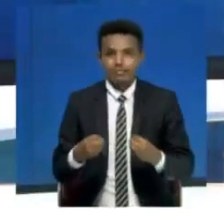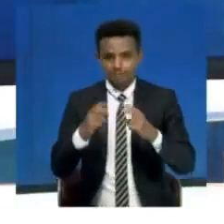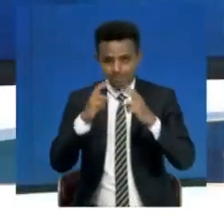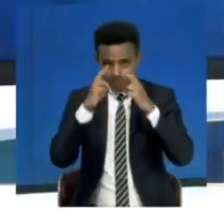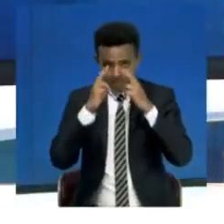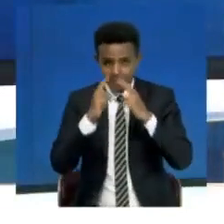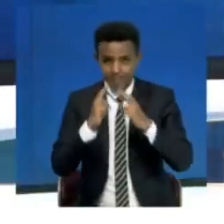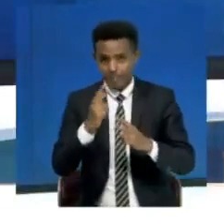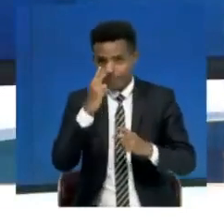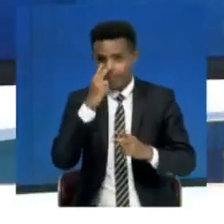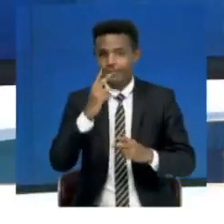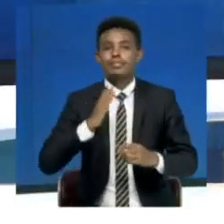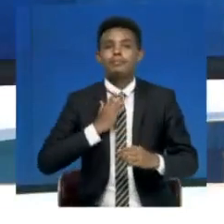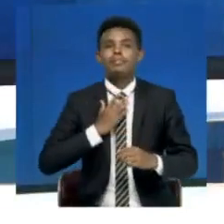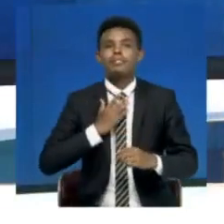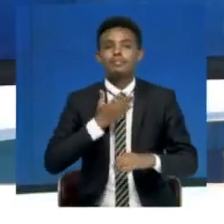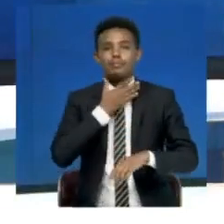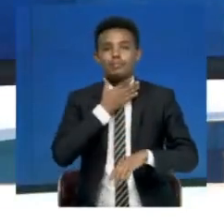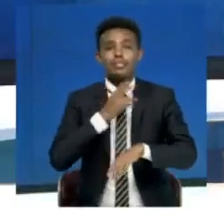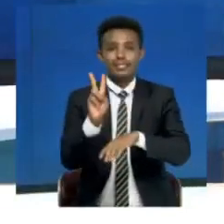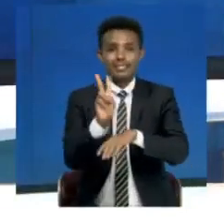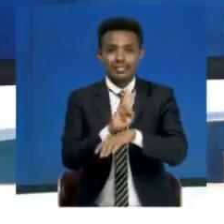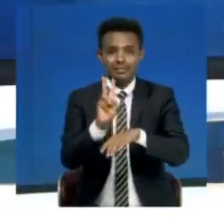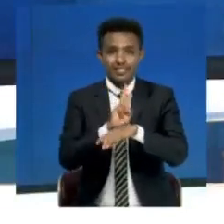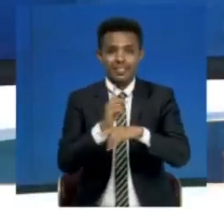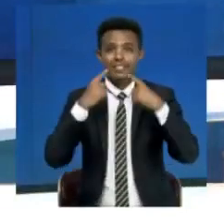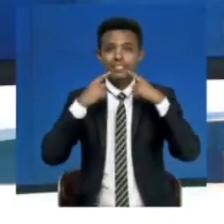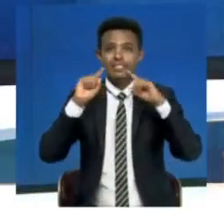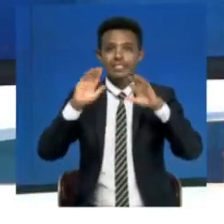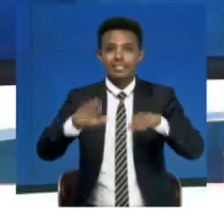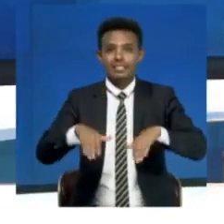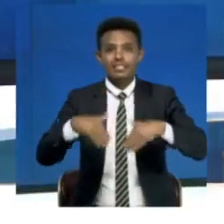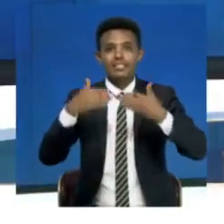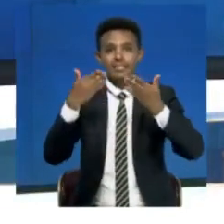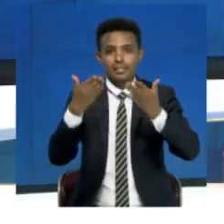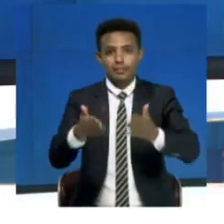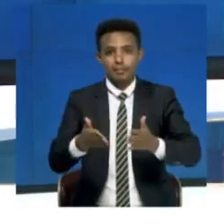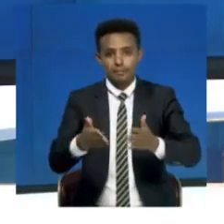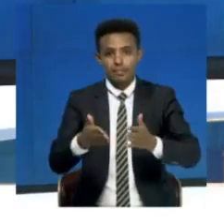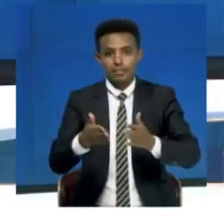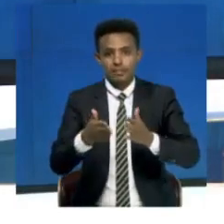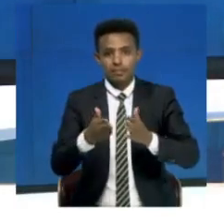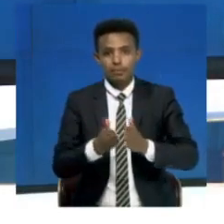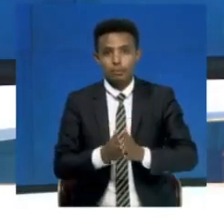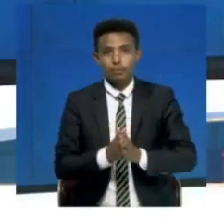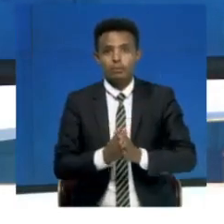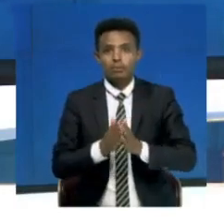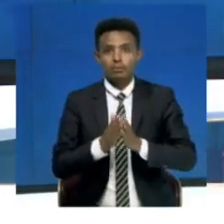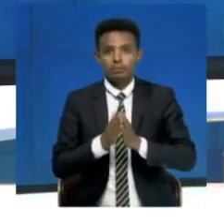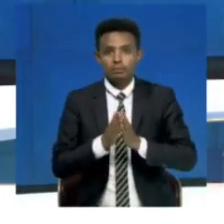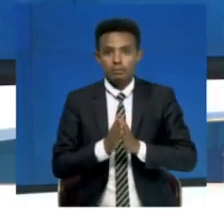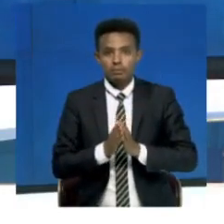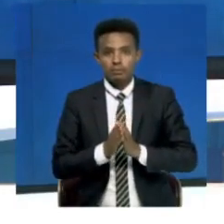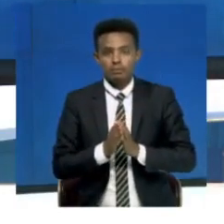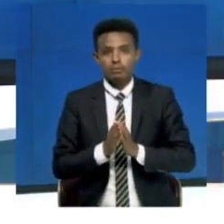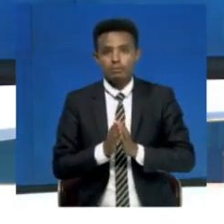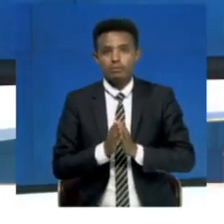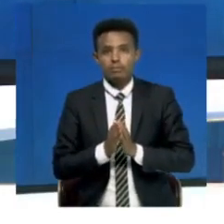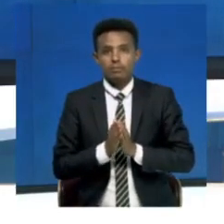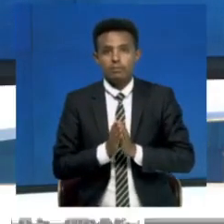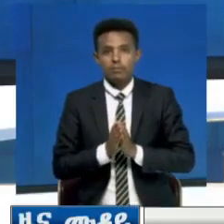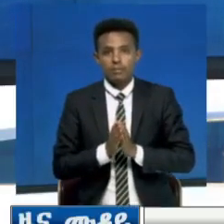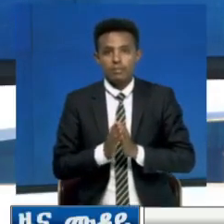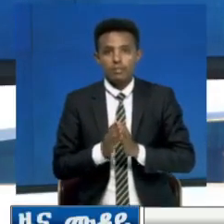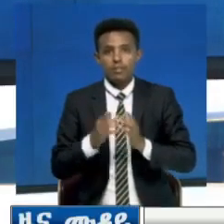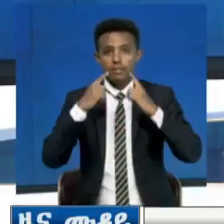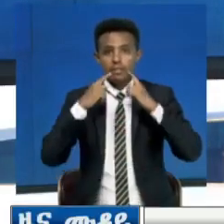ጤና ስትልኝ እንደምናመሻችሁ የተከበራችሁ ተመልካቾች ካማራ ቴሌቪዥን የዕለቱን የሰዓቱን ዜና ይዘን ቀርበናል። ከዜናው